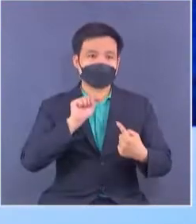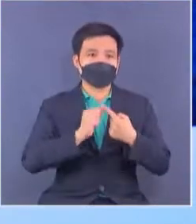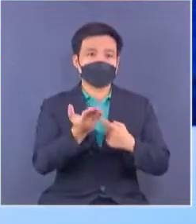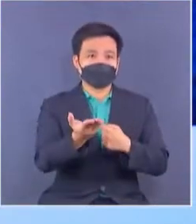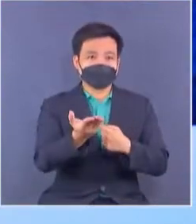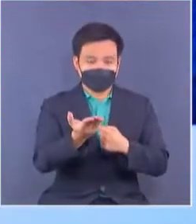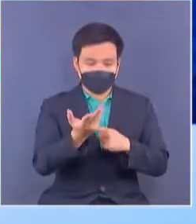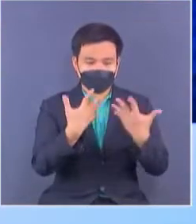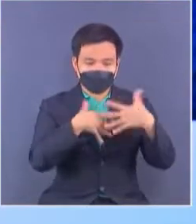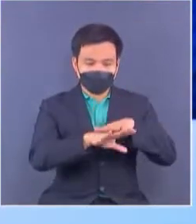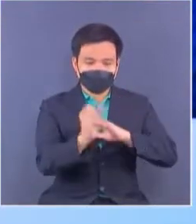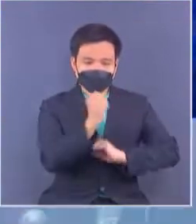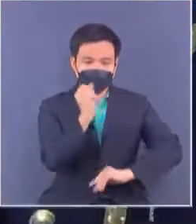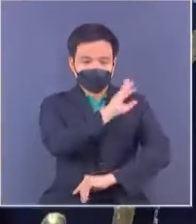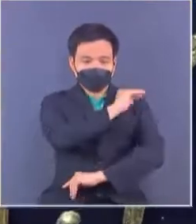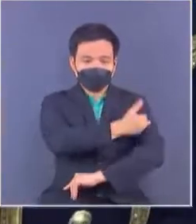ที่ประเทศฟิลิปปินส์ได้ค่ะ